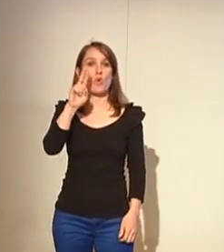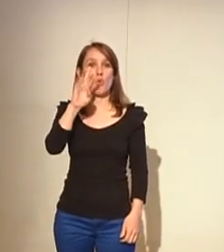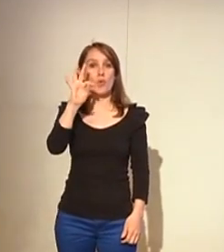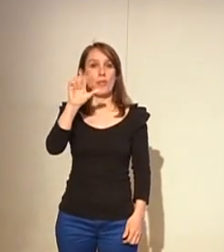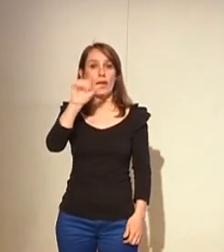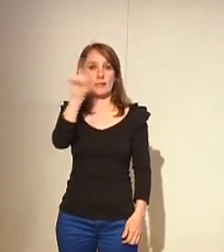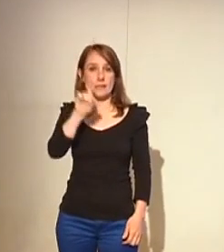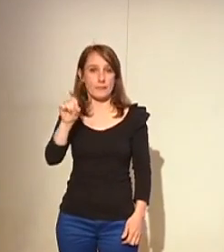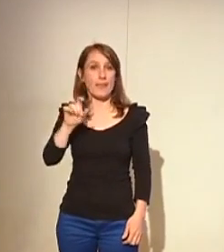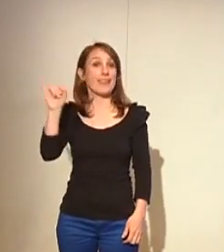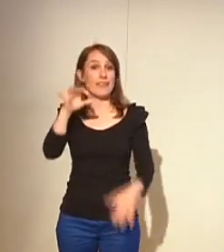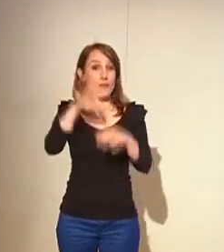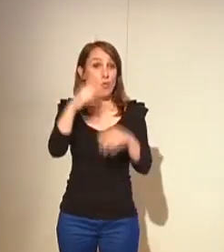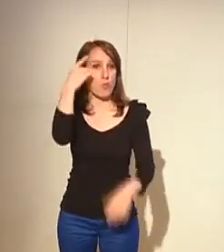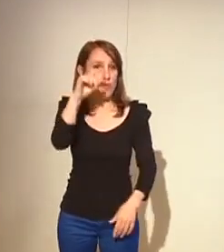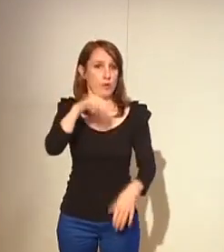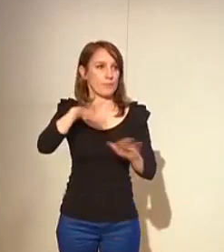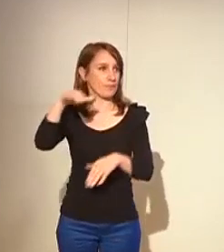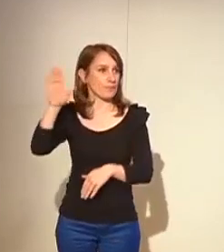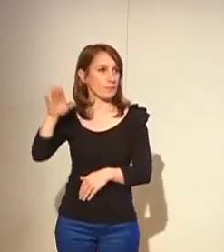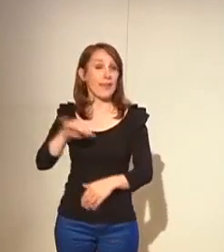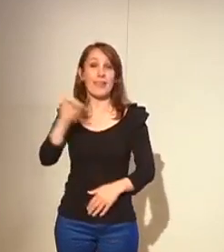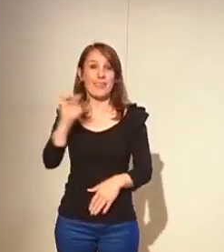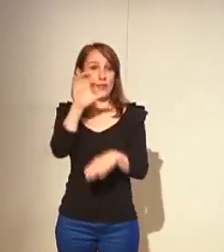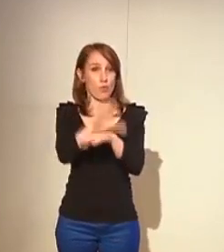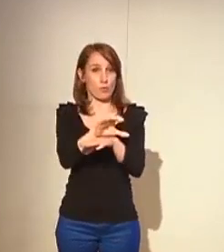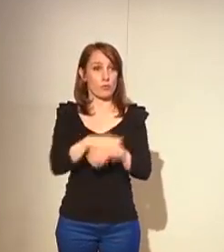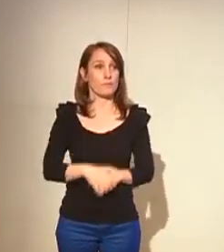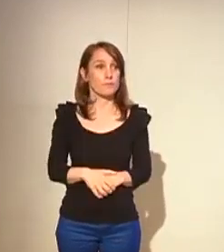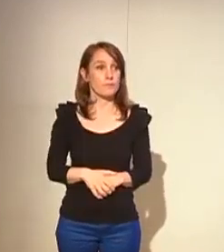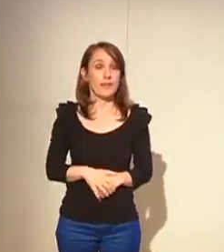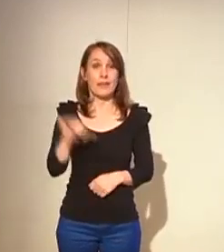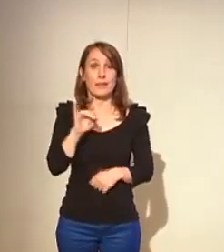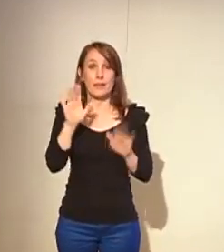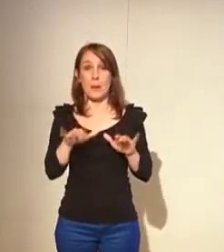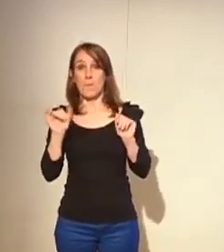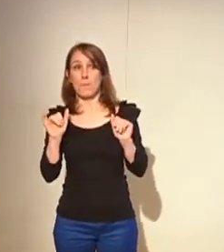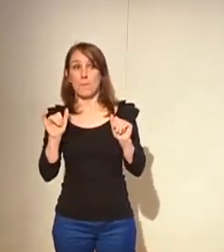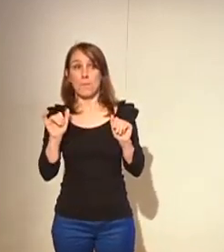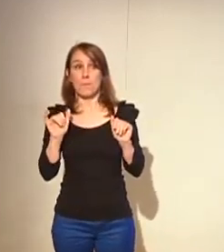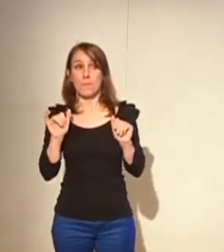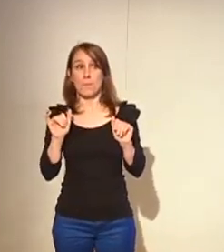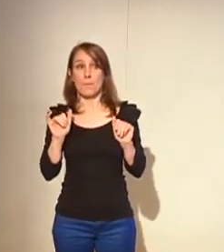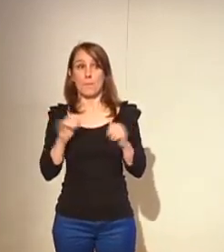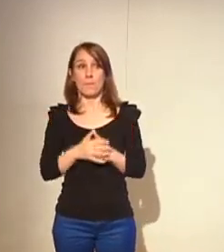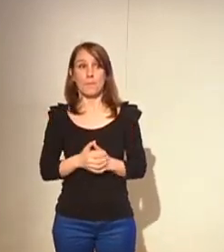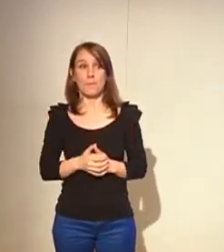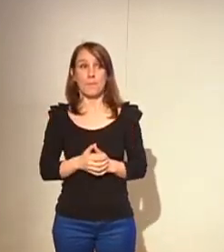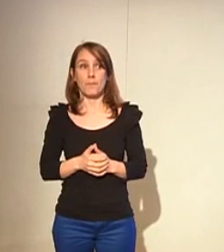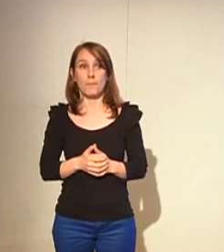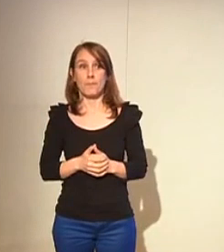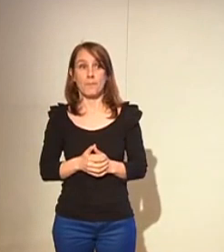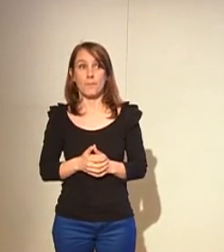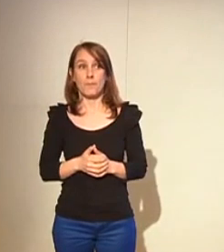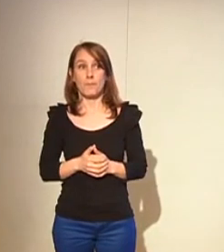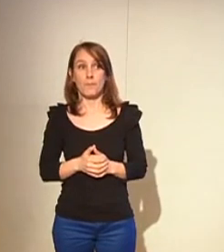est pour qui est contre qui s'abstient le